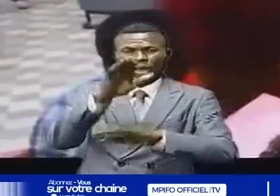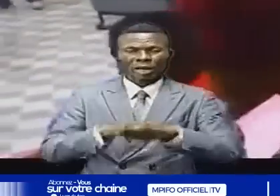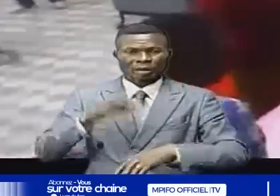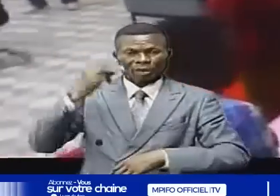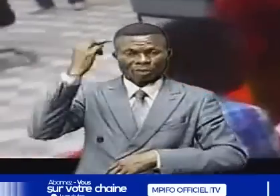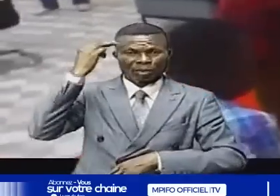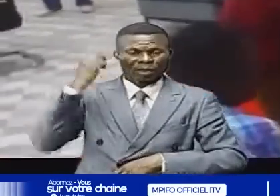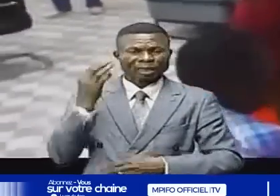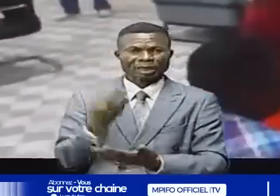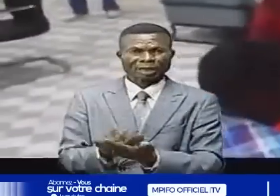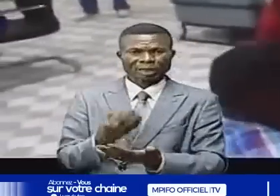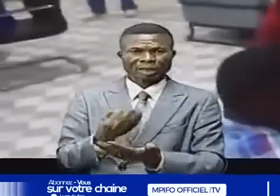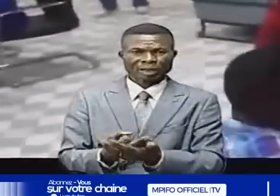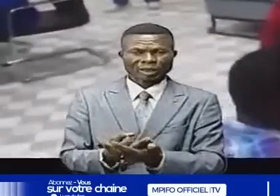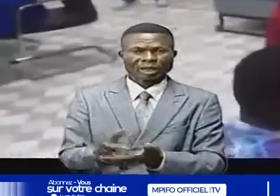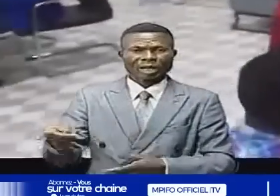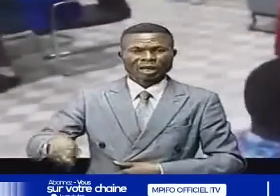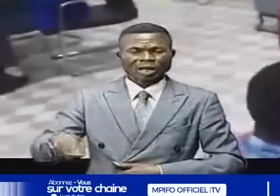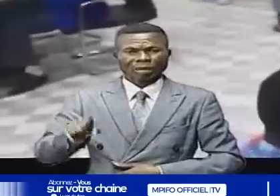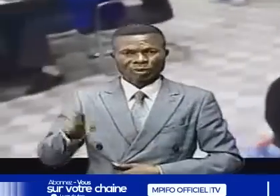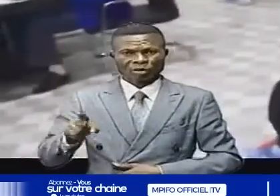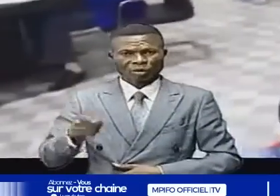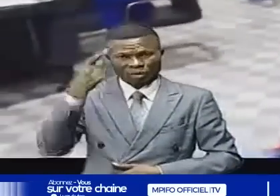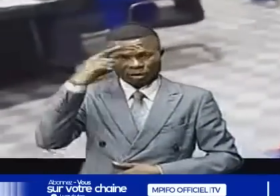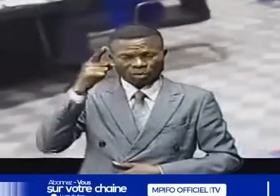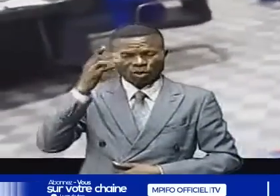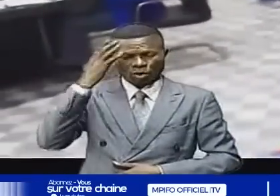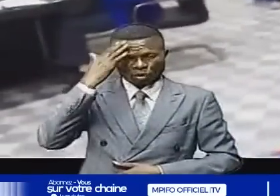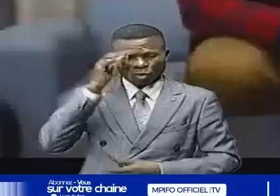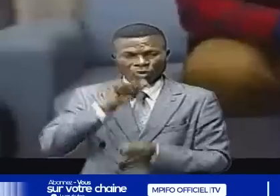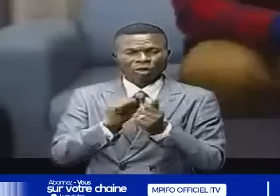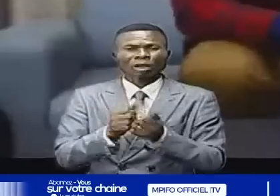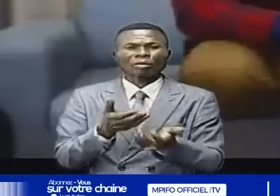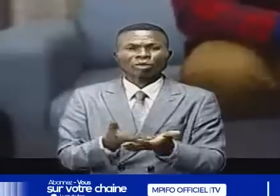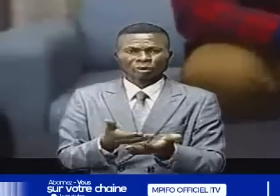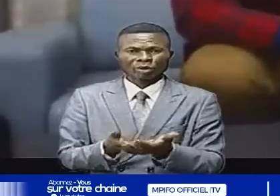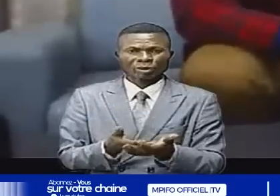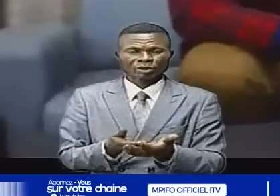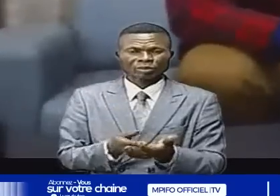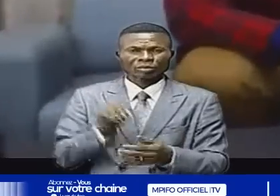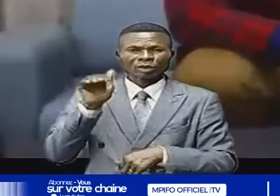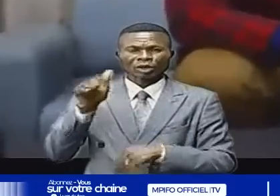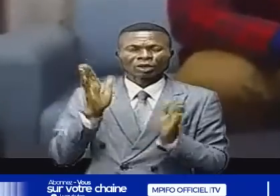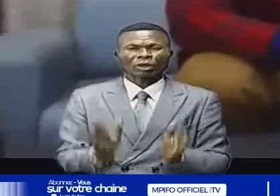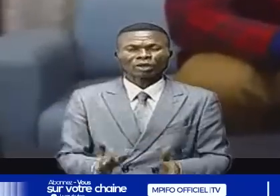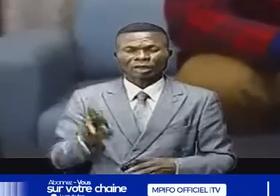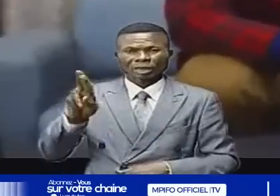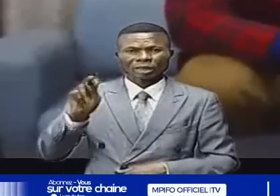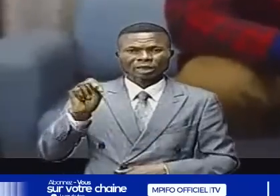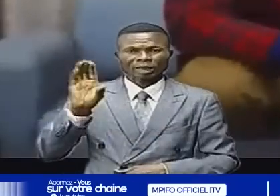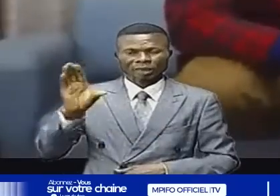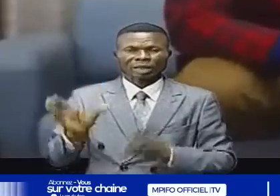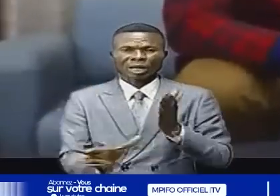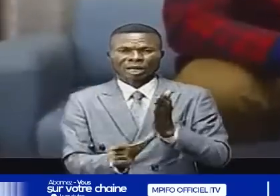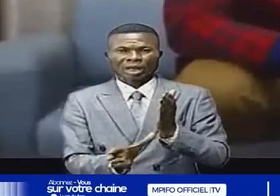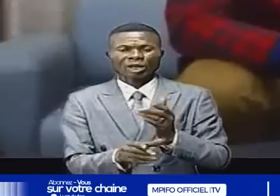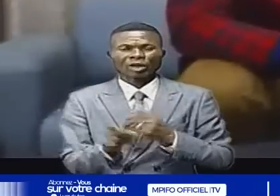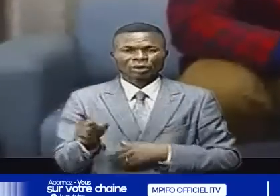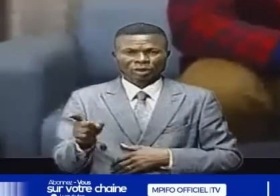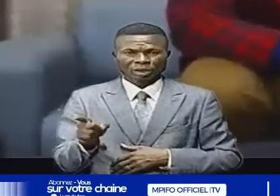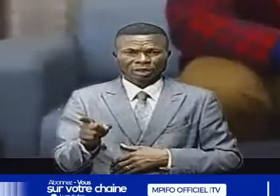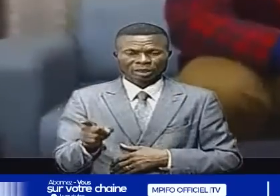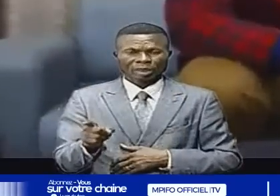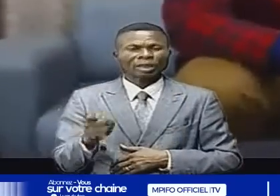des Finances, Maître Trésor Bissalo, pour s'imprégner de la question. Le directeur provincial de la RTNC ad intérim s'est